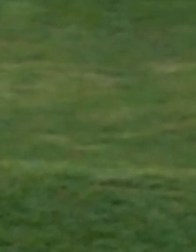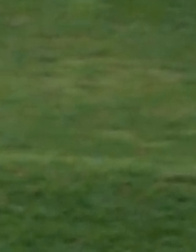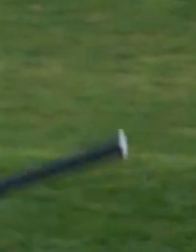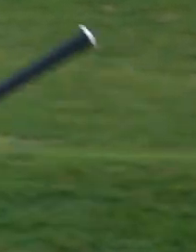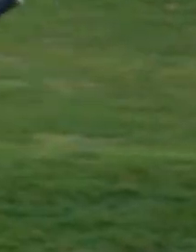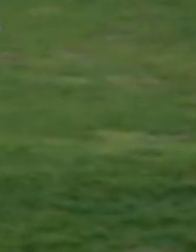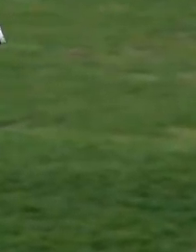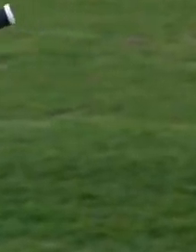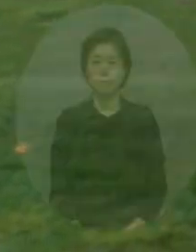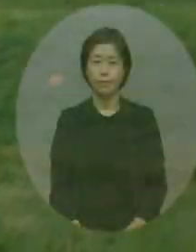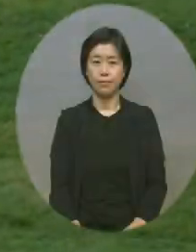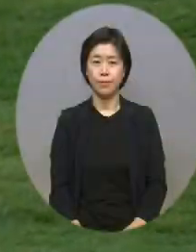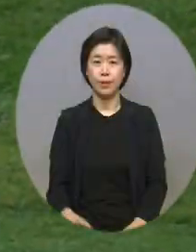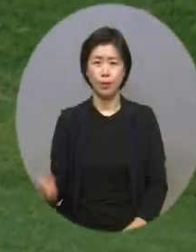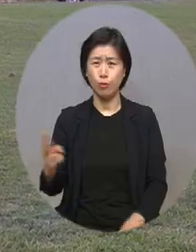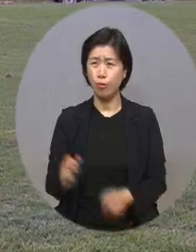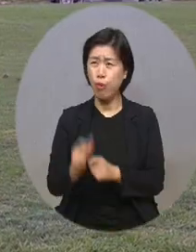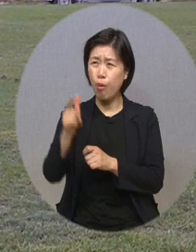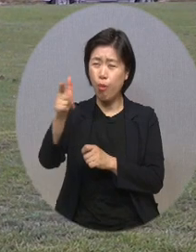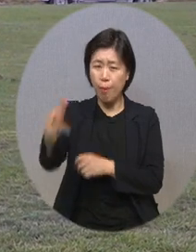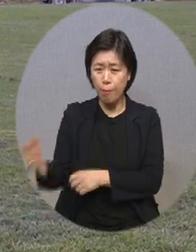아, 또 롱퍼팅을 하겠구만.